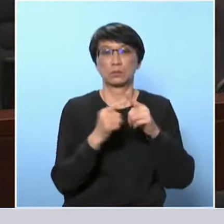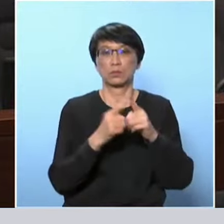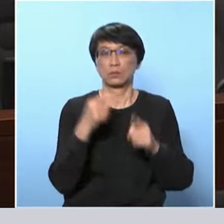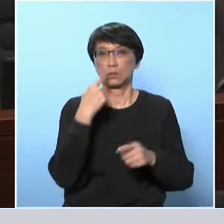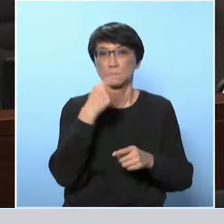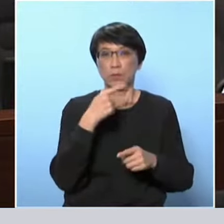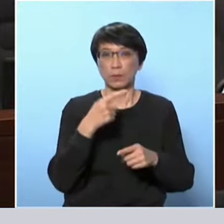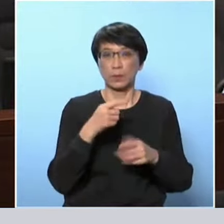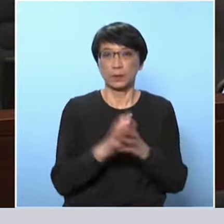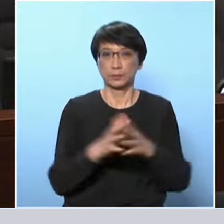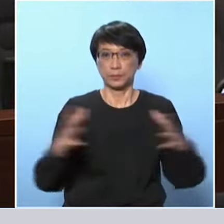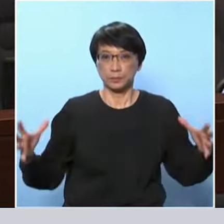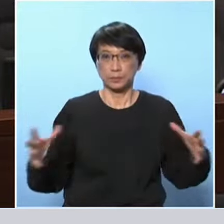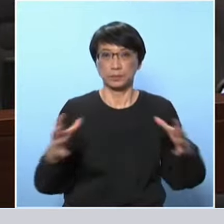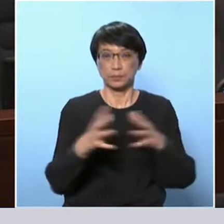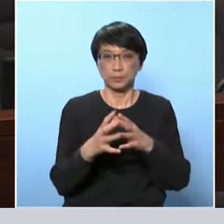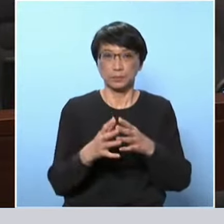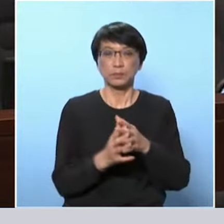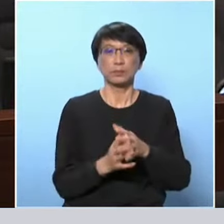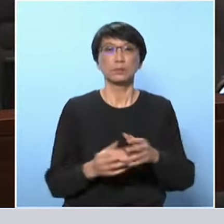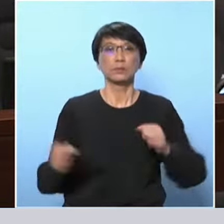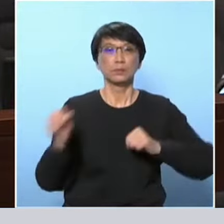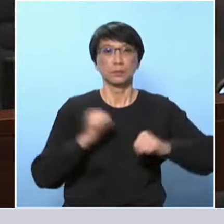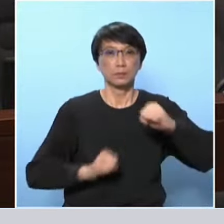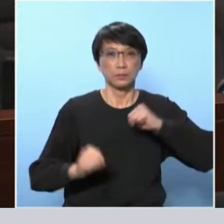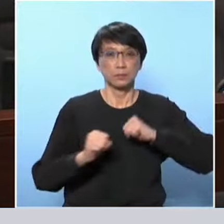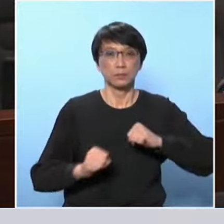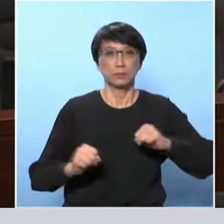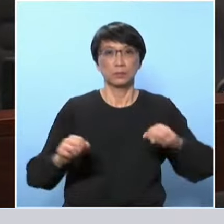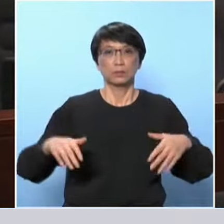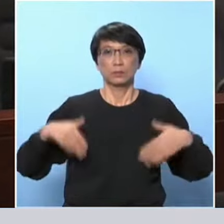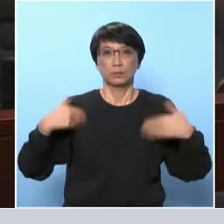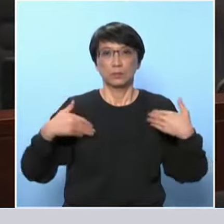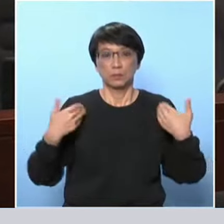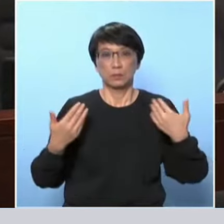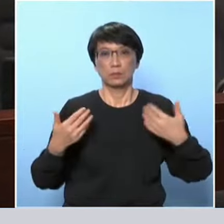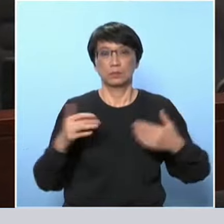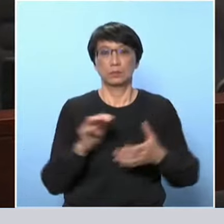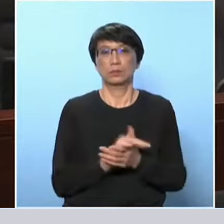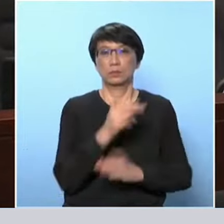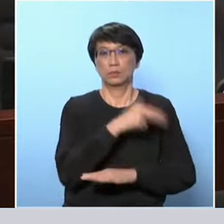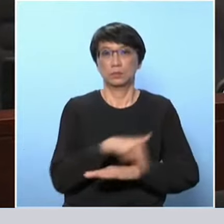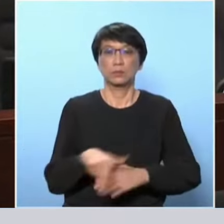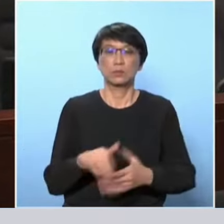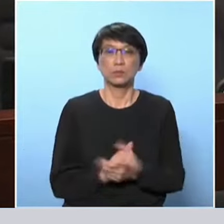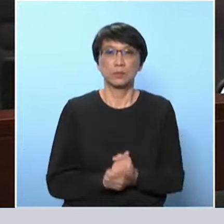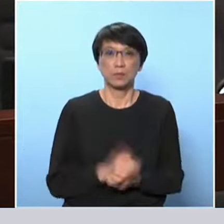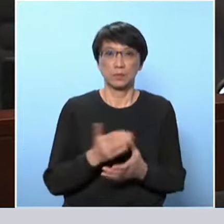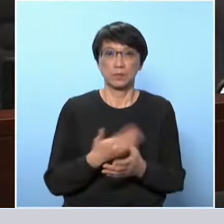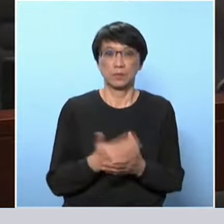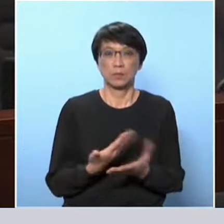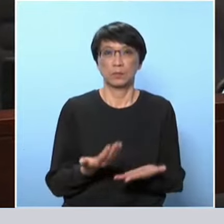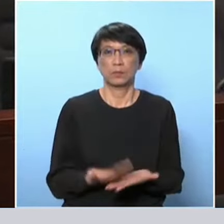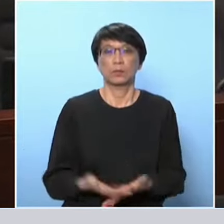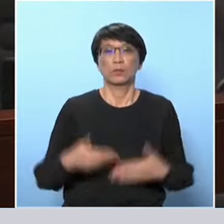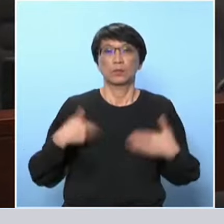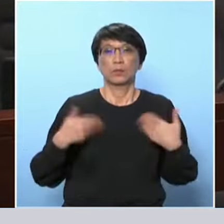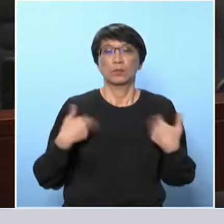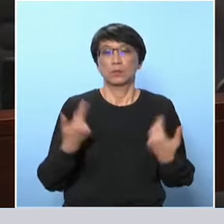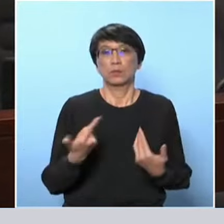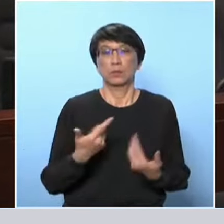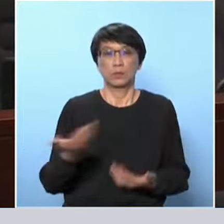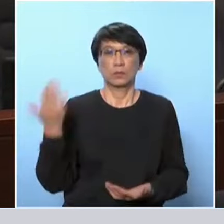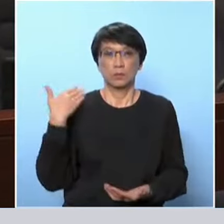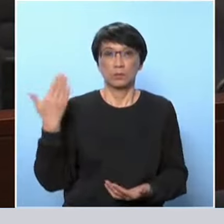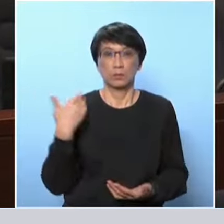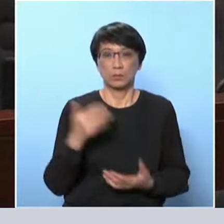規模去作為康樂設施嘅一個規劃嘅依據。咁可以話因為比較娛樂性嘅導向啦，以